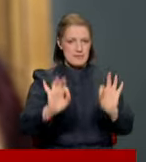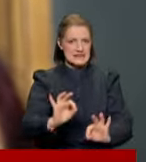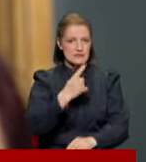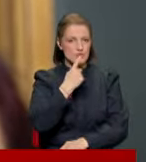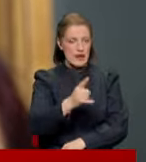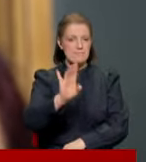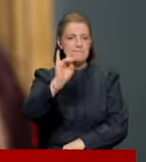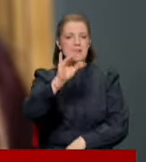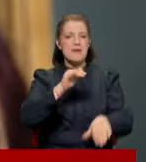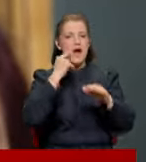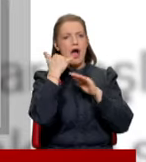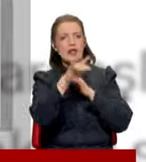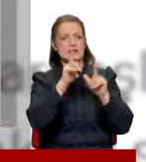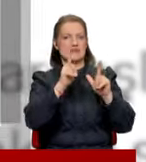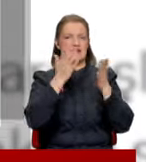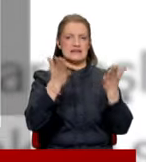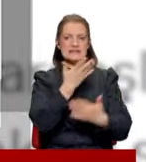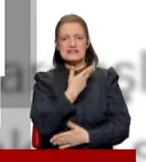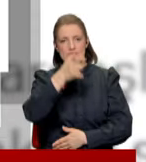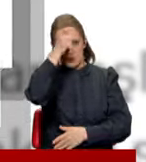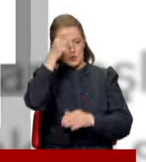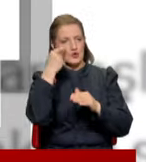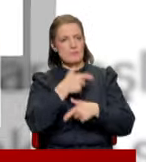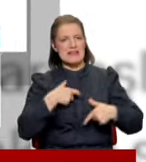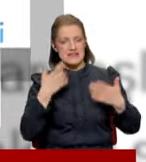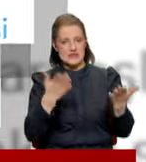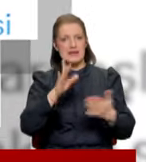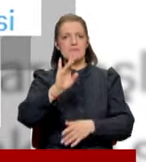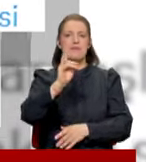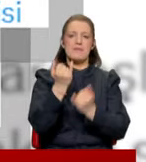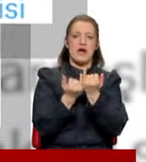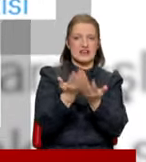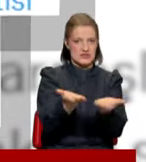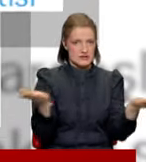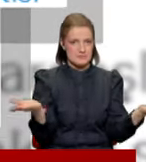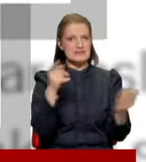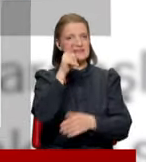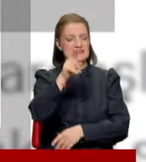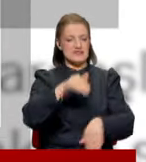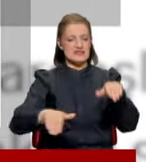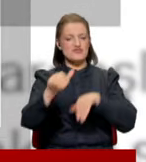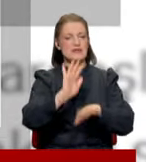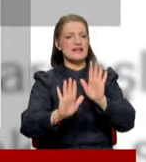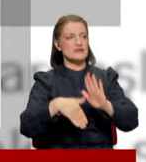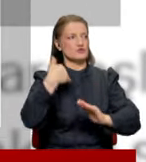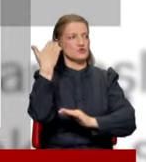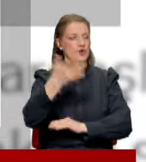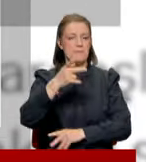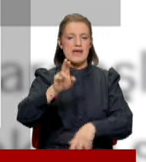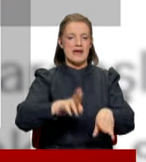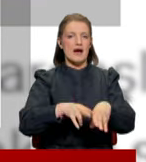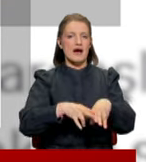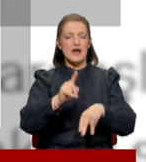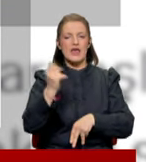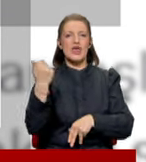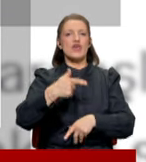MHP seçmenine Seslendi sevgili Türk milliyetçileri sevgili MHP'li kardeşlerim sizleri seçimlerden sonra PKK ile